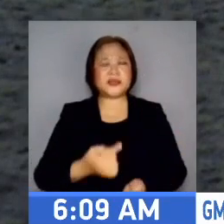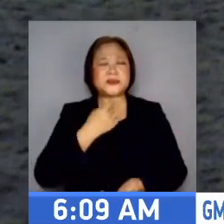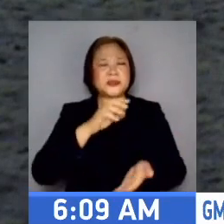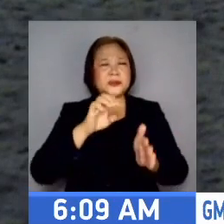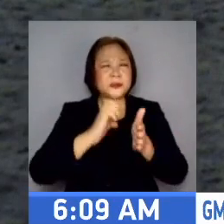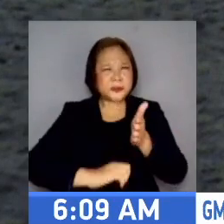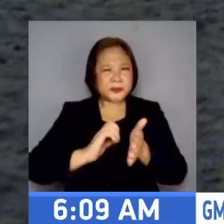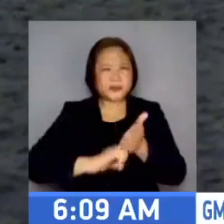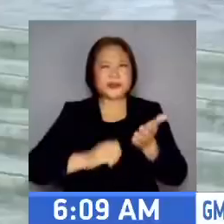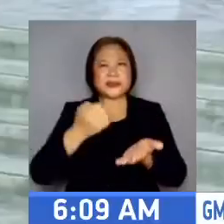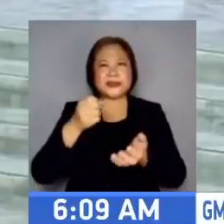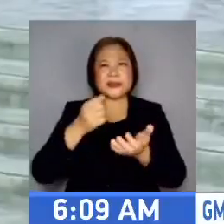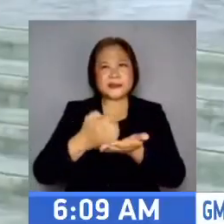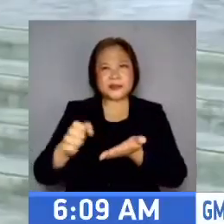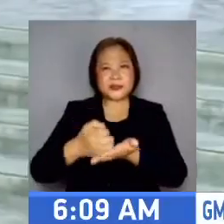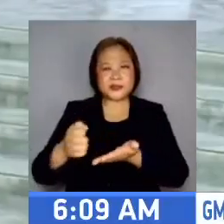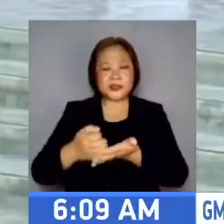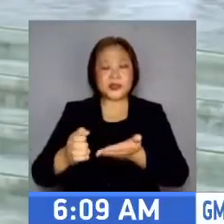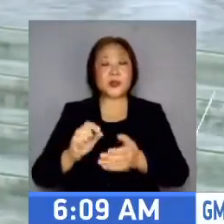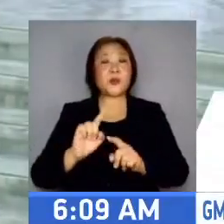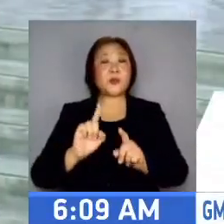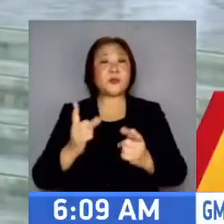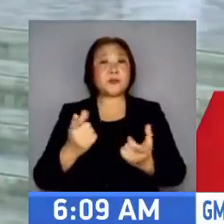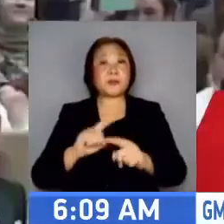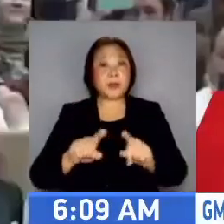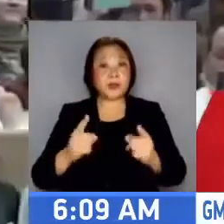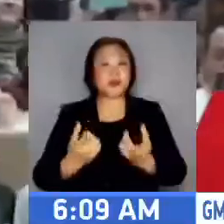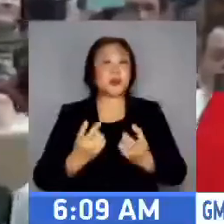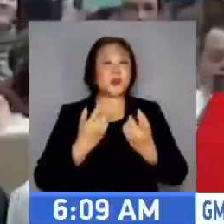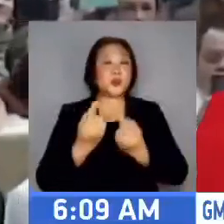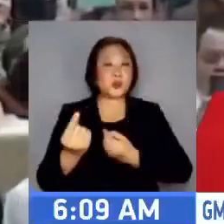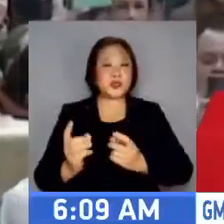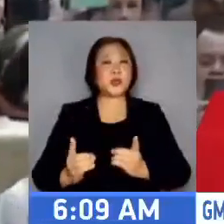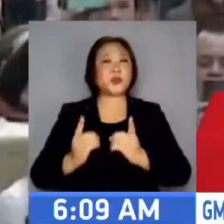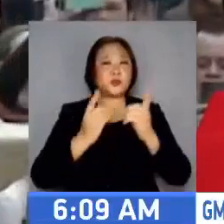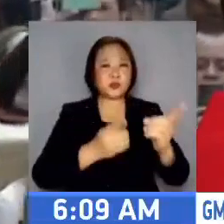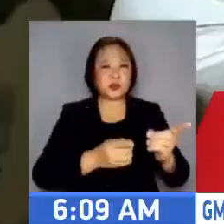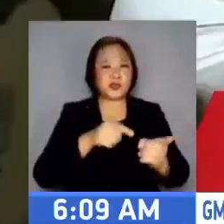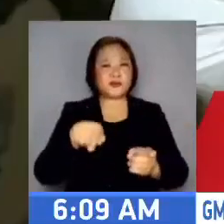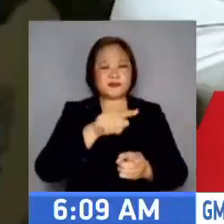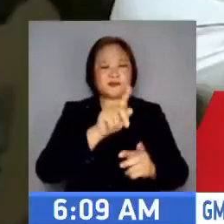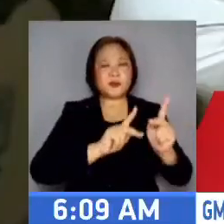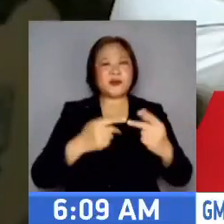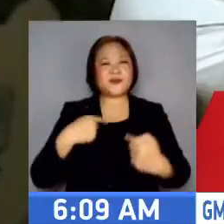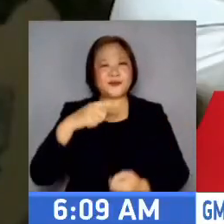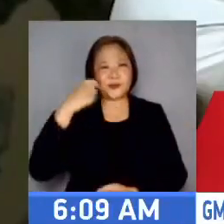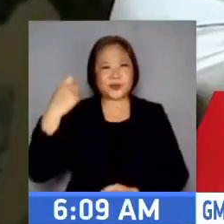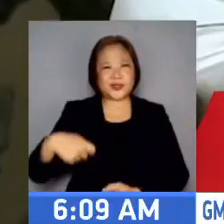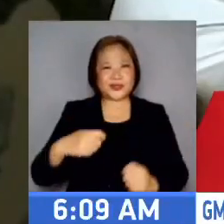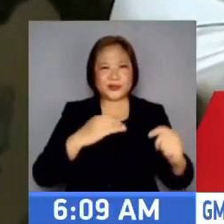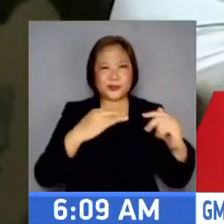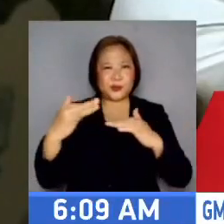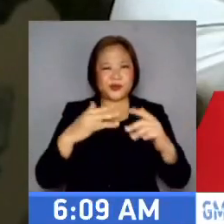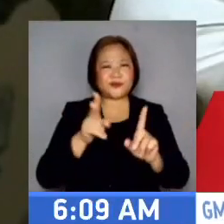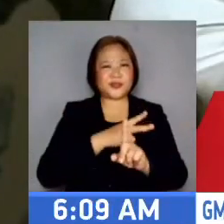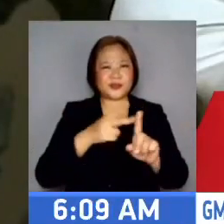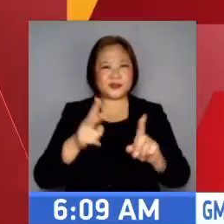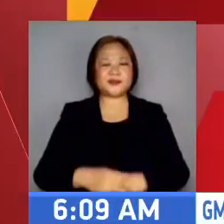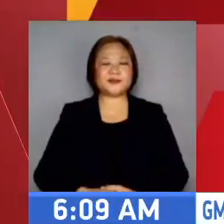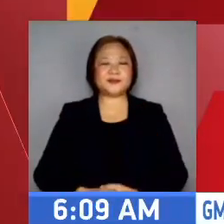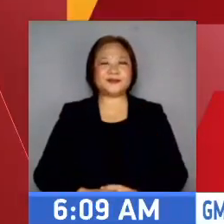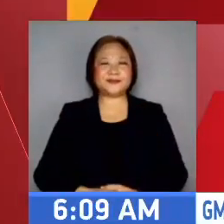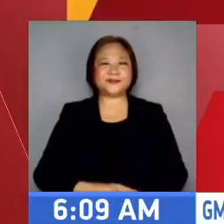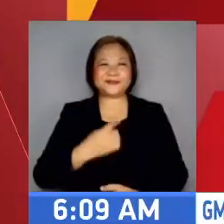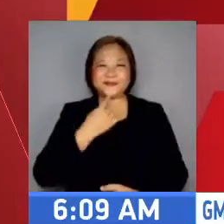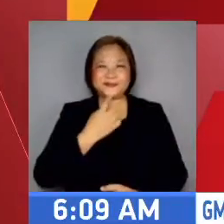ay mag-donate na lang sa mga naapektuhan ng digmaan sa Ukraine. Ayon sa Santo Papa, napakagandang regalo ang pagtulong